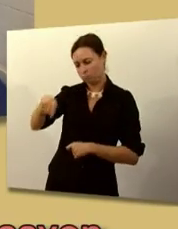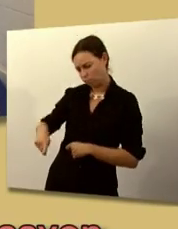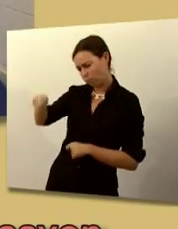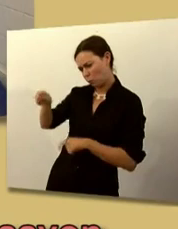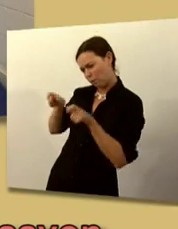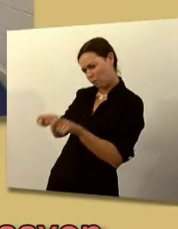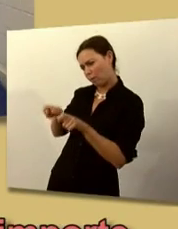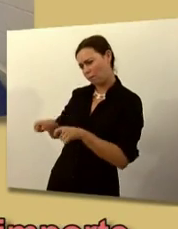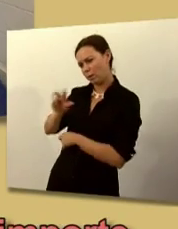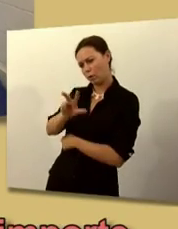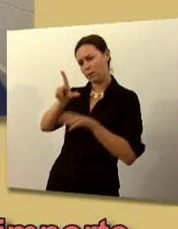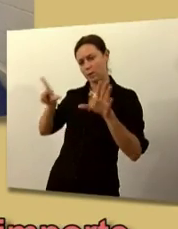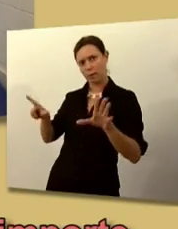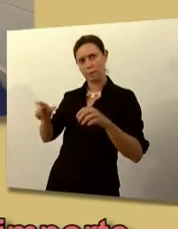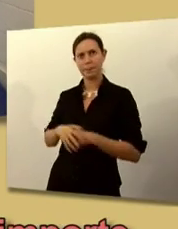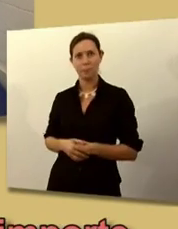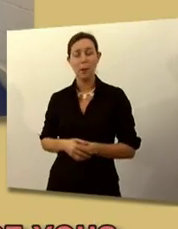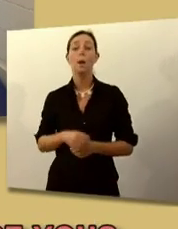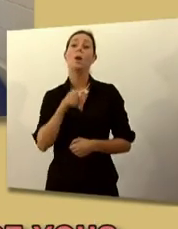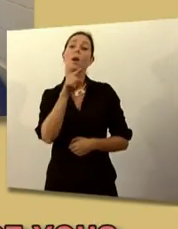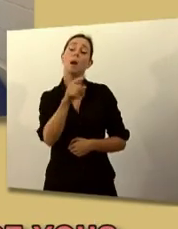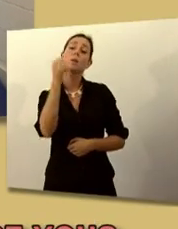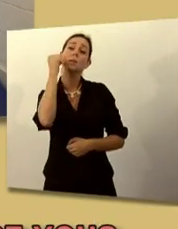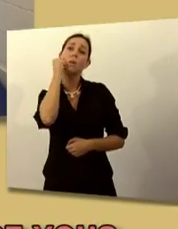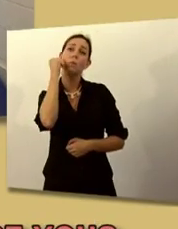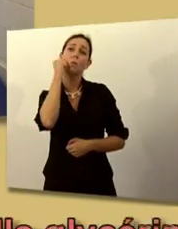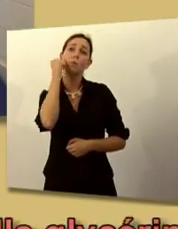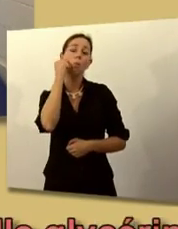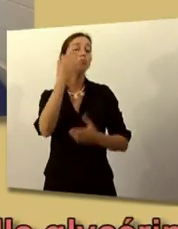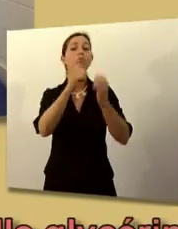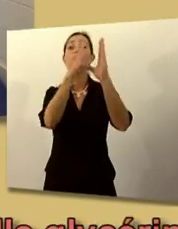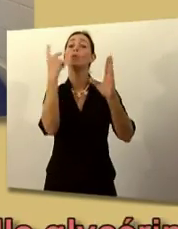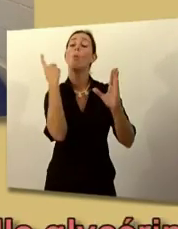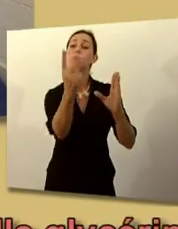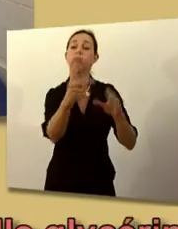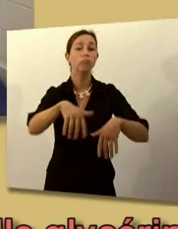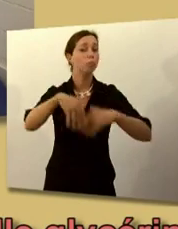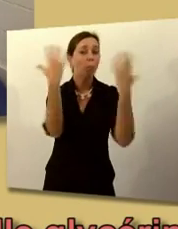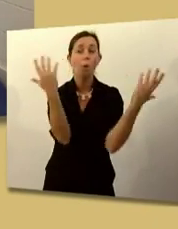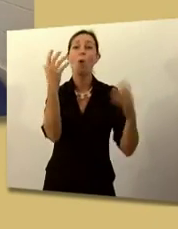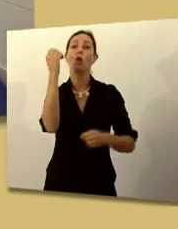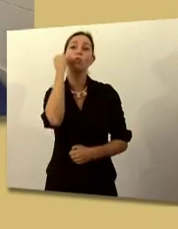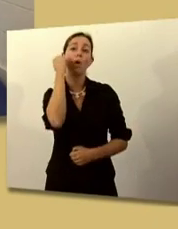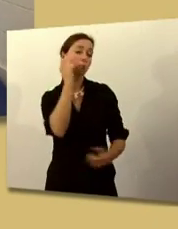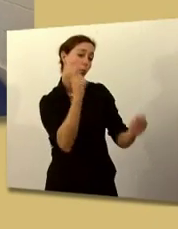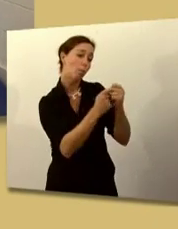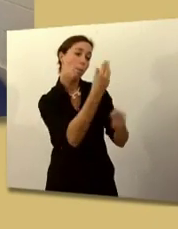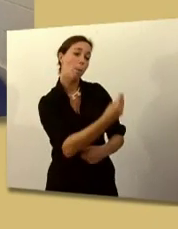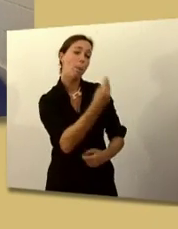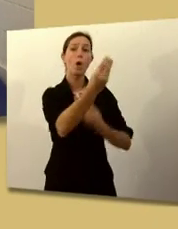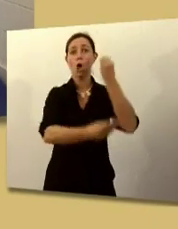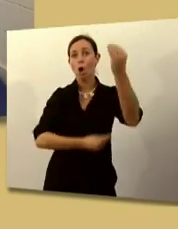Donc vous avez un savon. Vous prenez n'importe quel savon chez vous. Un savon de bébé, un savon de Marseille discerné, un